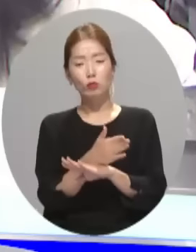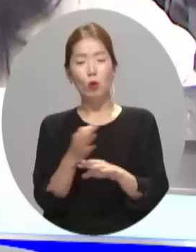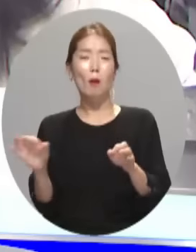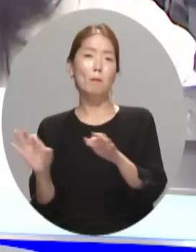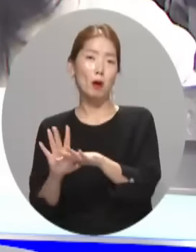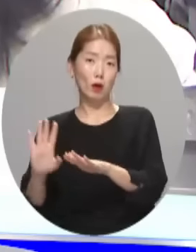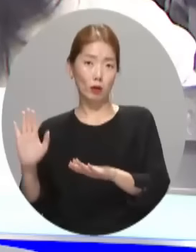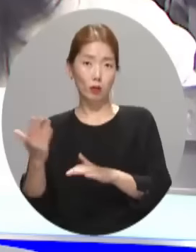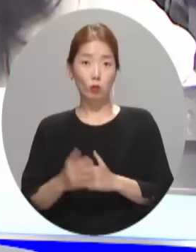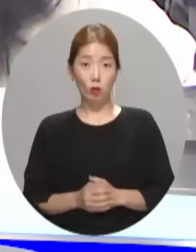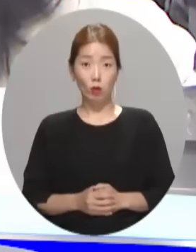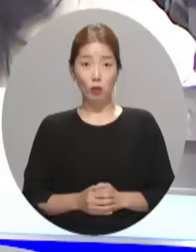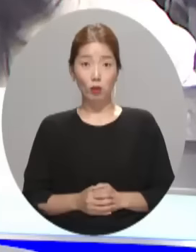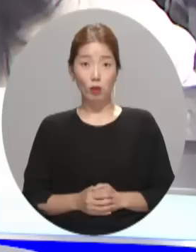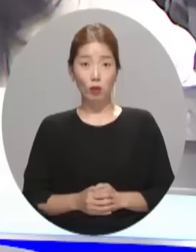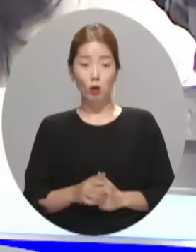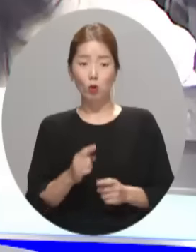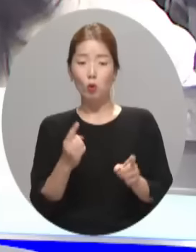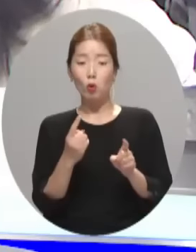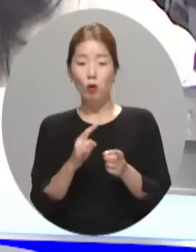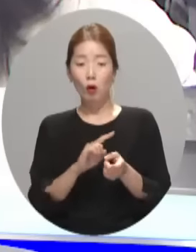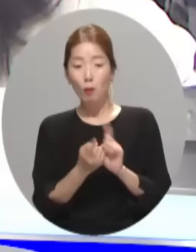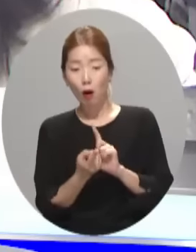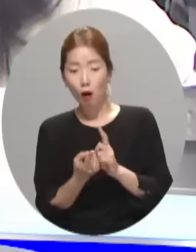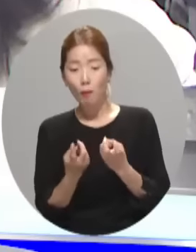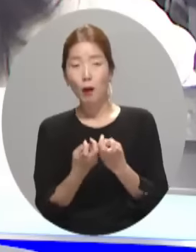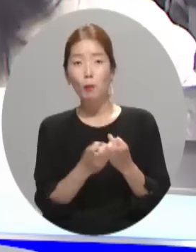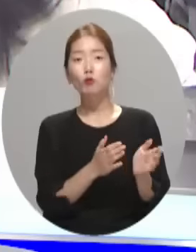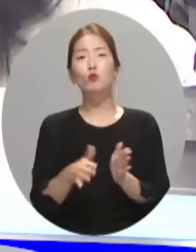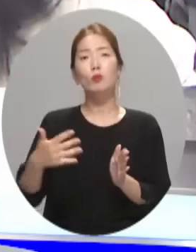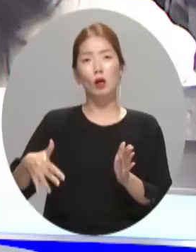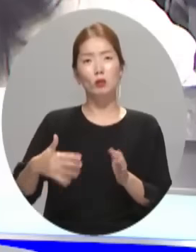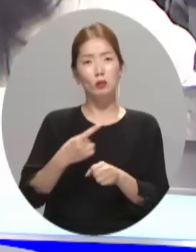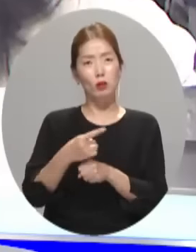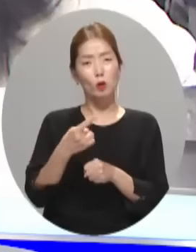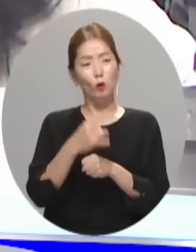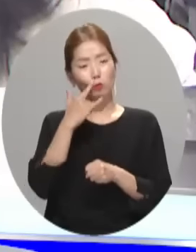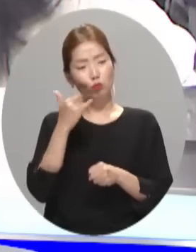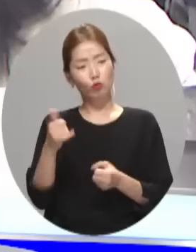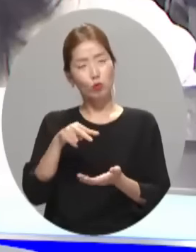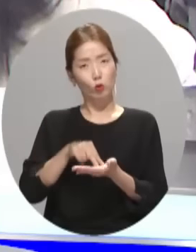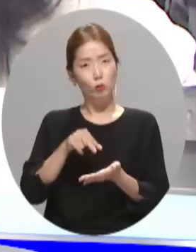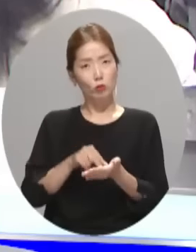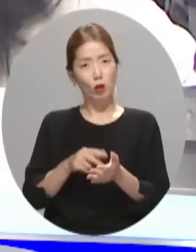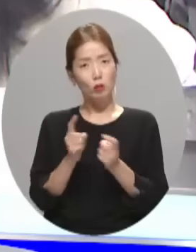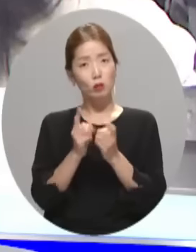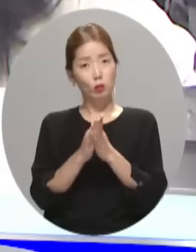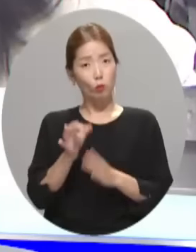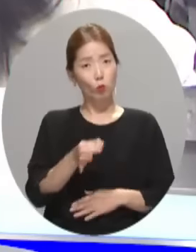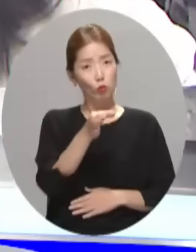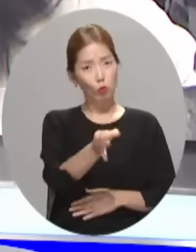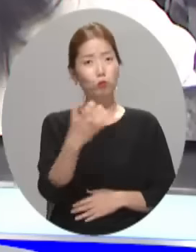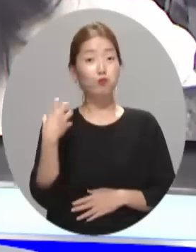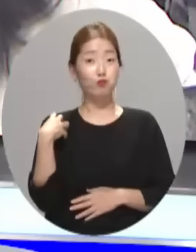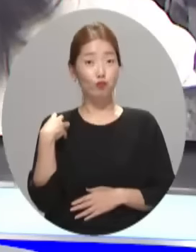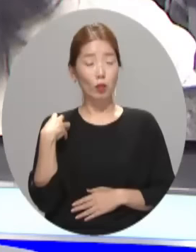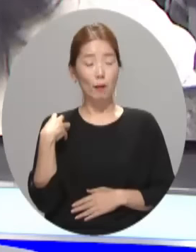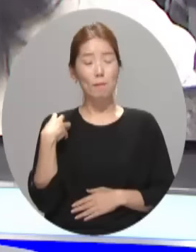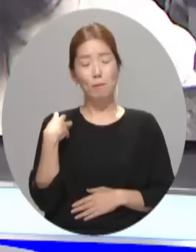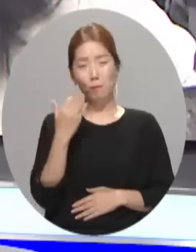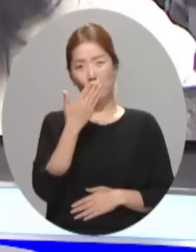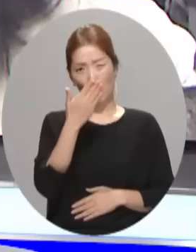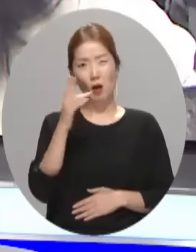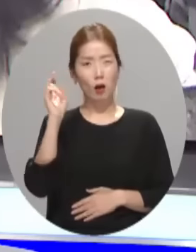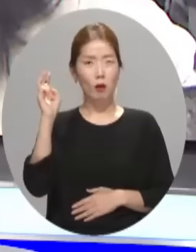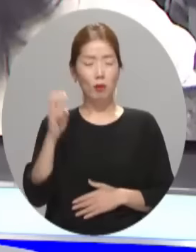정지됩니다. 그런데 대안 마련이 늦어지면서 내년부터 학부모들이 학비를 내야 할 수도 있습니다. 이창익